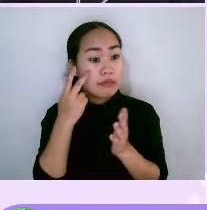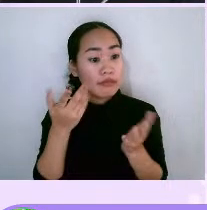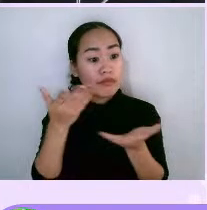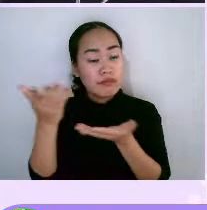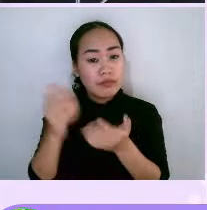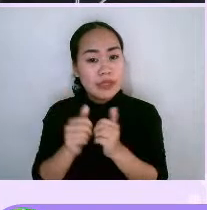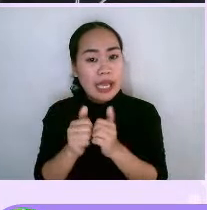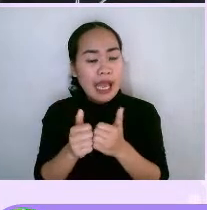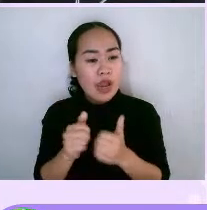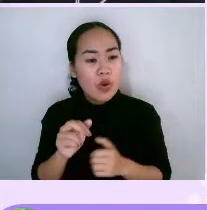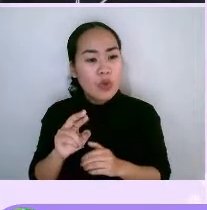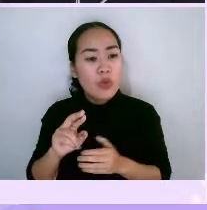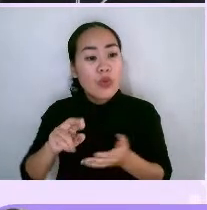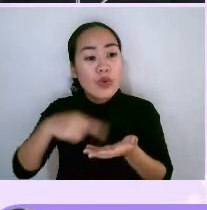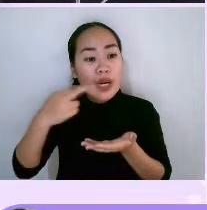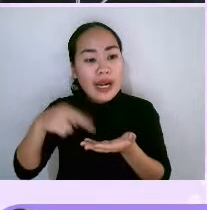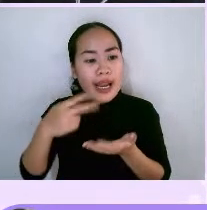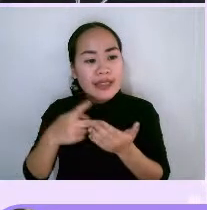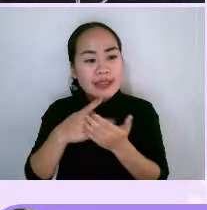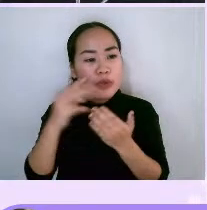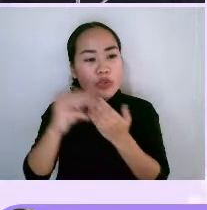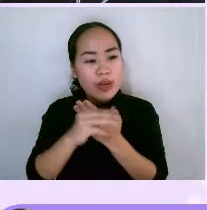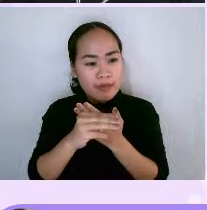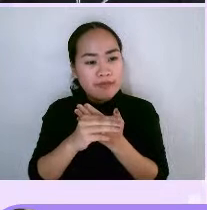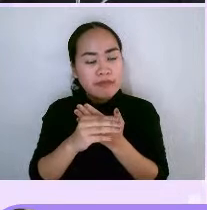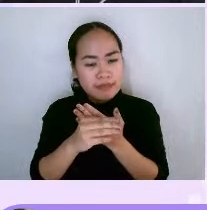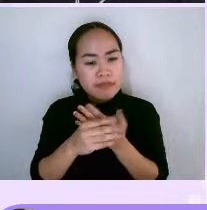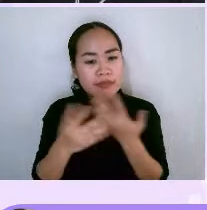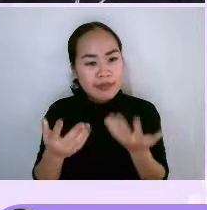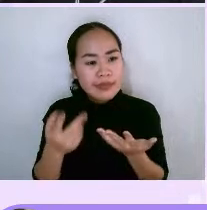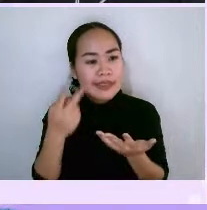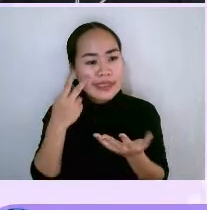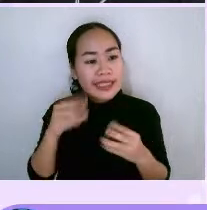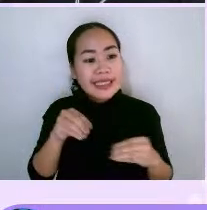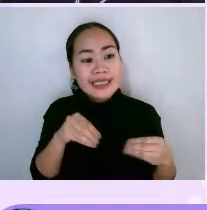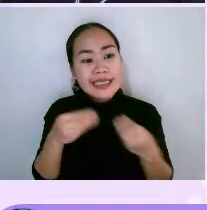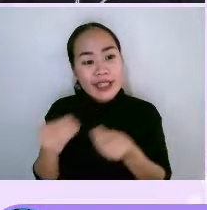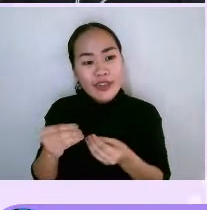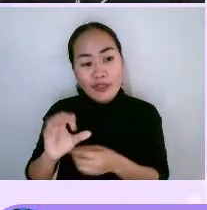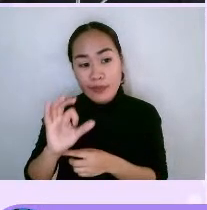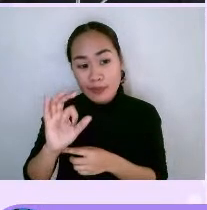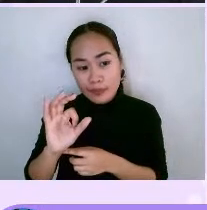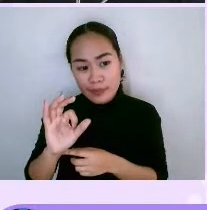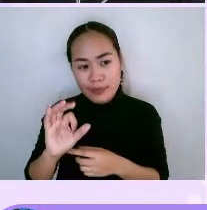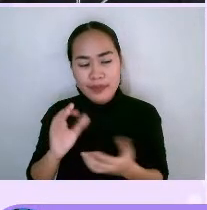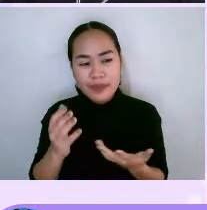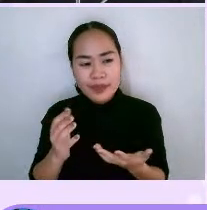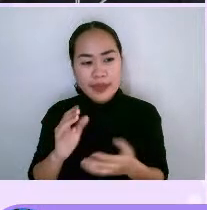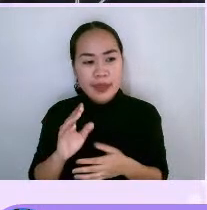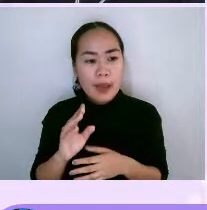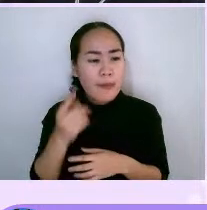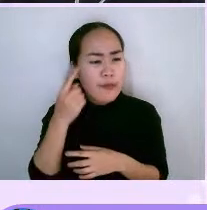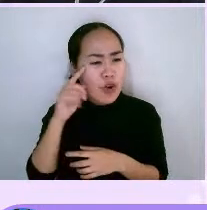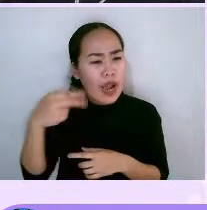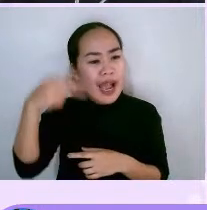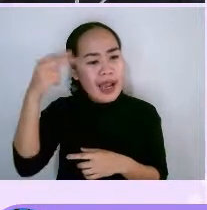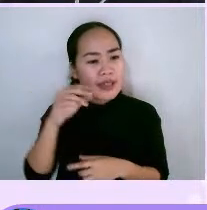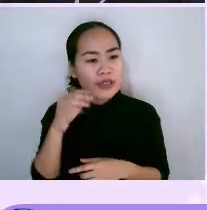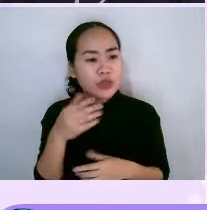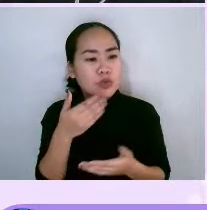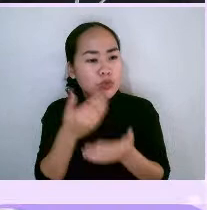RICE program. Binibigyan natin sila ng mga binhi na mataas ang kalidad